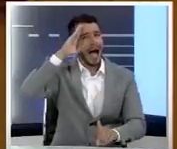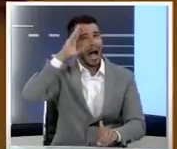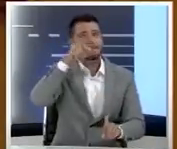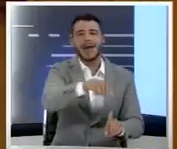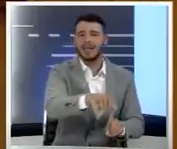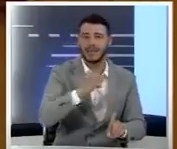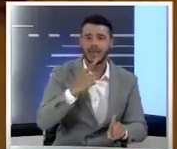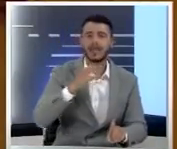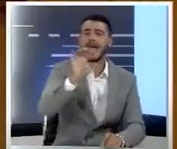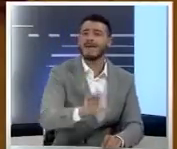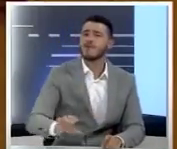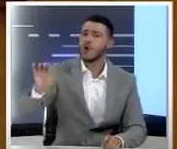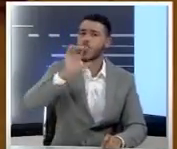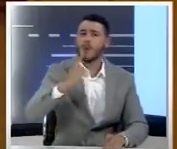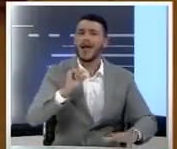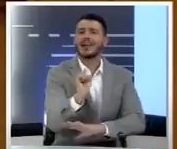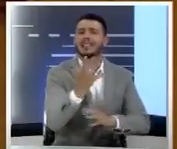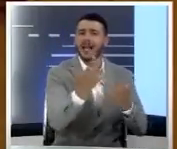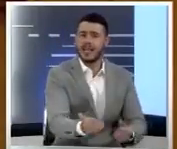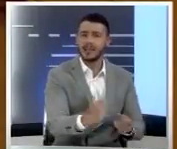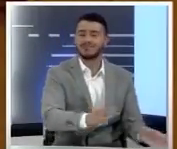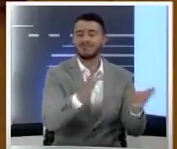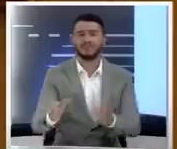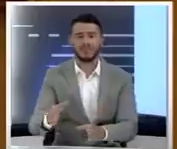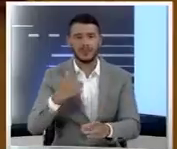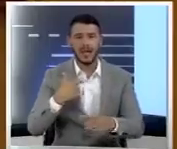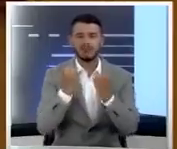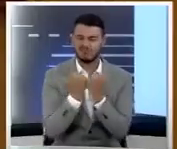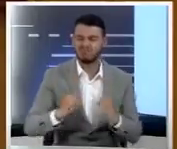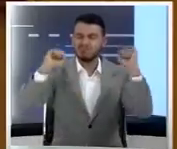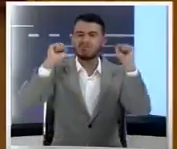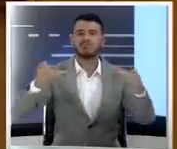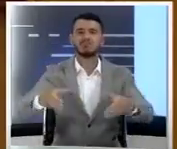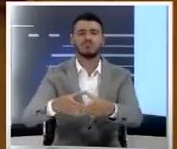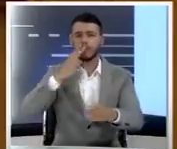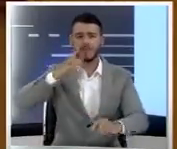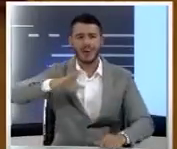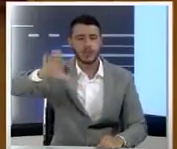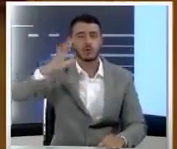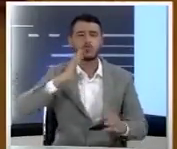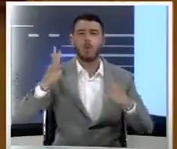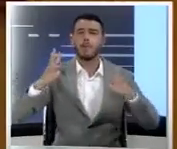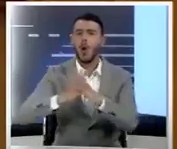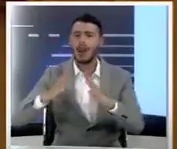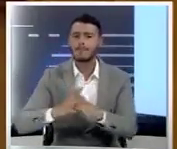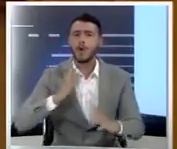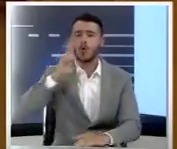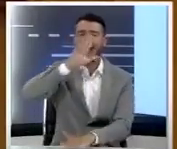αλλού. Το αντιδραστικό εκφράστηκε με τον φασισμό, τον αυταρχισμό, τον πόλεμο, τον